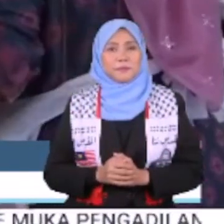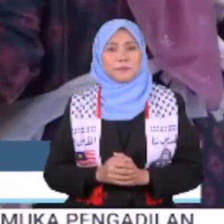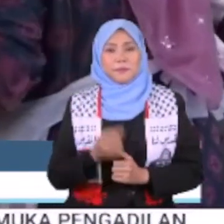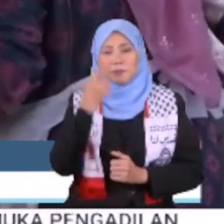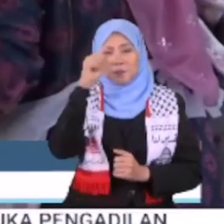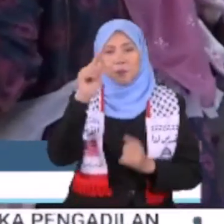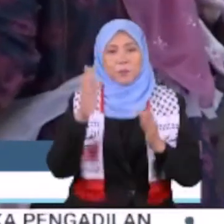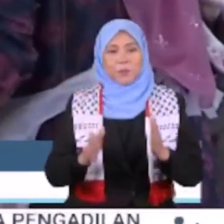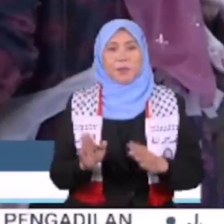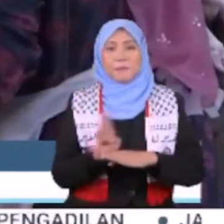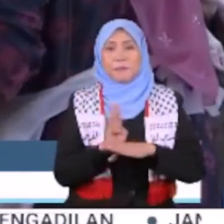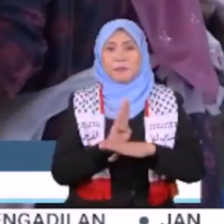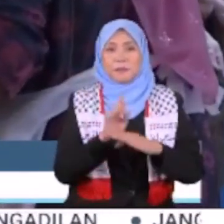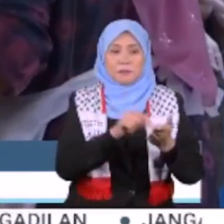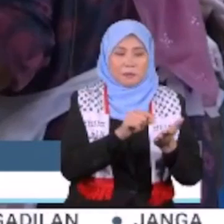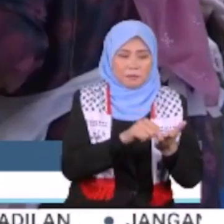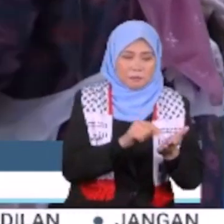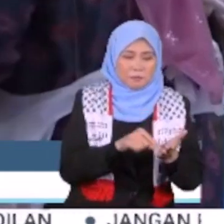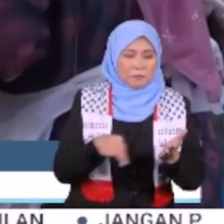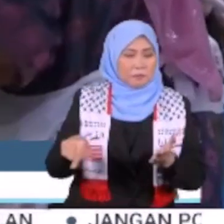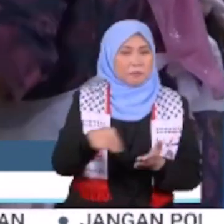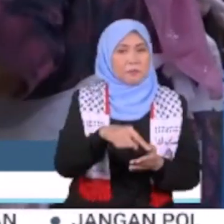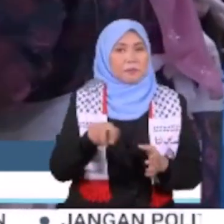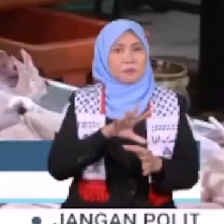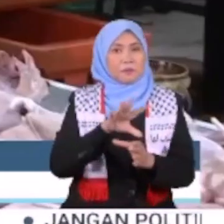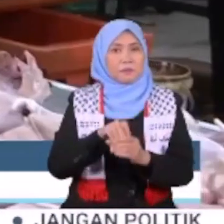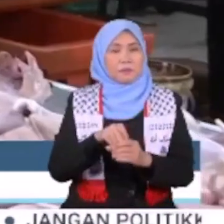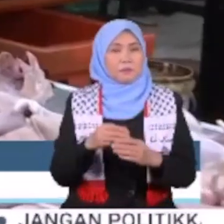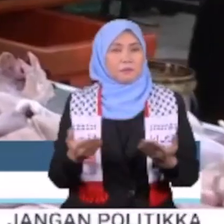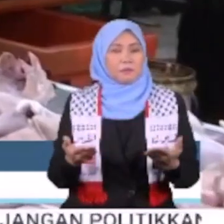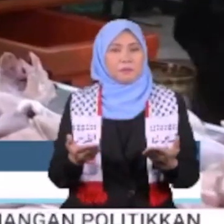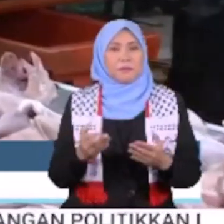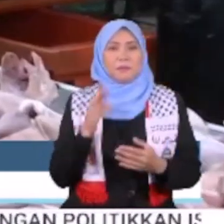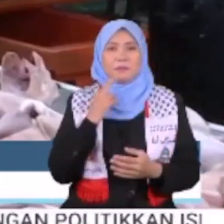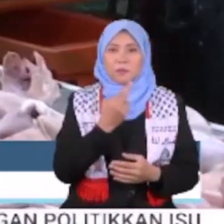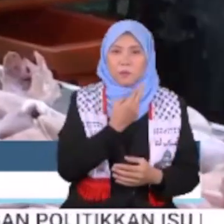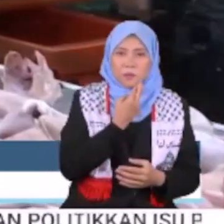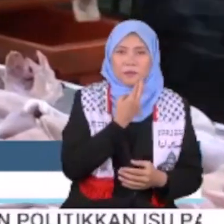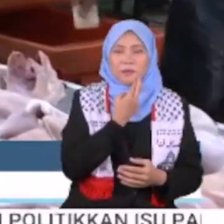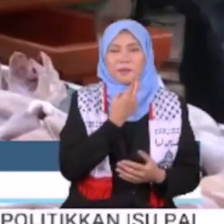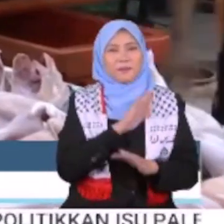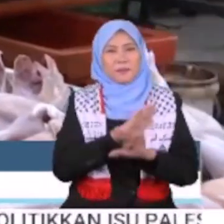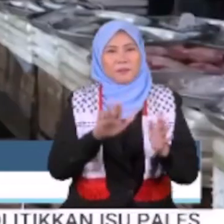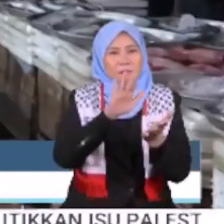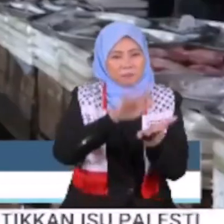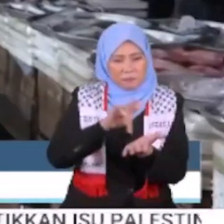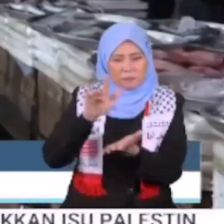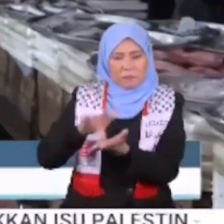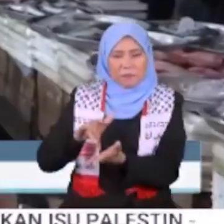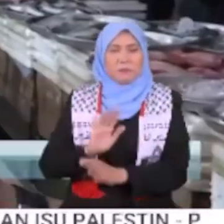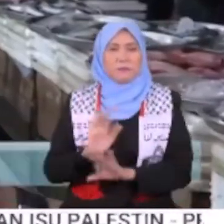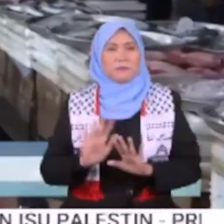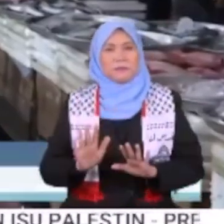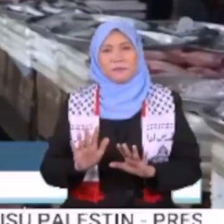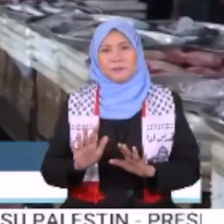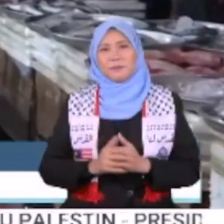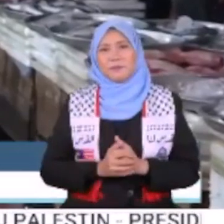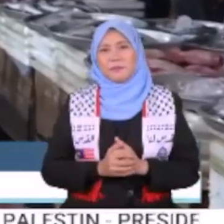khususnya untuk orang peniaga-peniaga ayam ni lah, dan yang terlibat mengenai restoran apa, janganlah mengambil kesempatan kepada